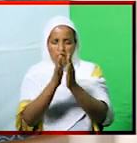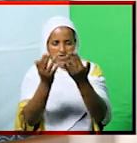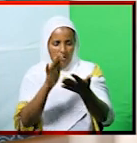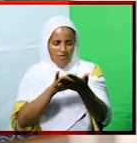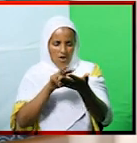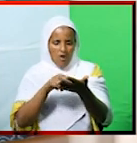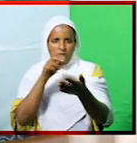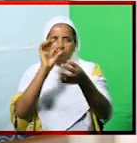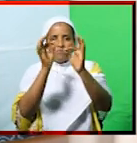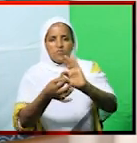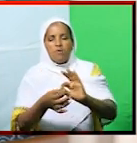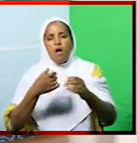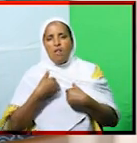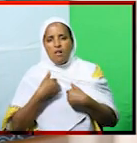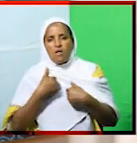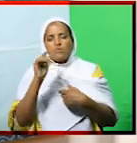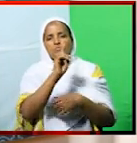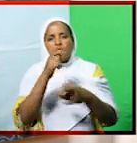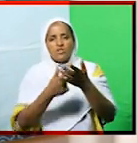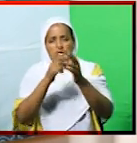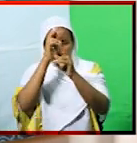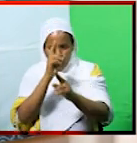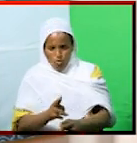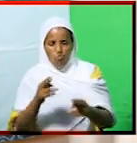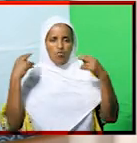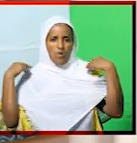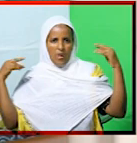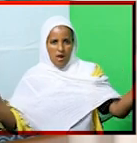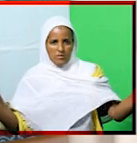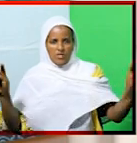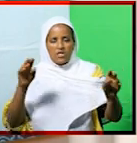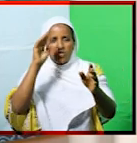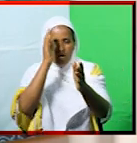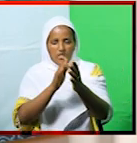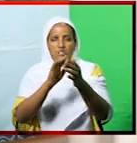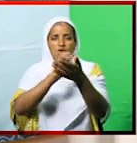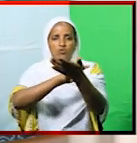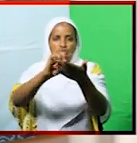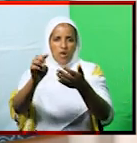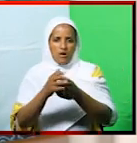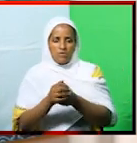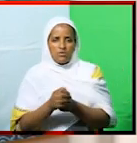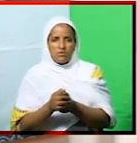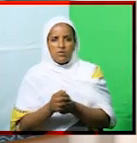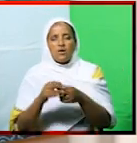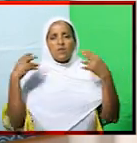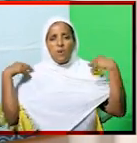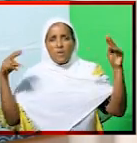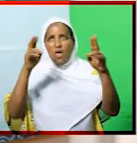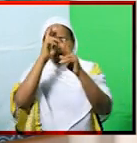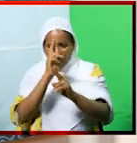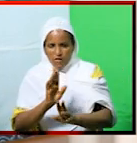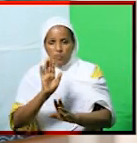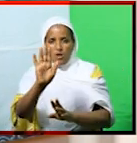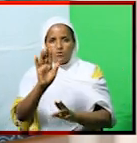ብሎ ተርጉሞታል። ምንድን ነው የሚለው? ክብሮሙ ለመላእክት ተከስተ ለቅዱሳን